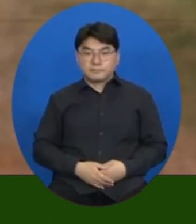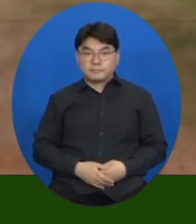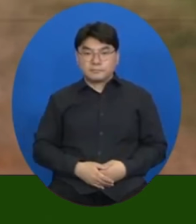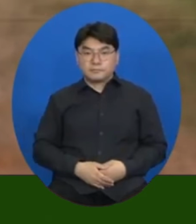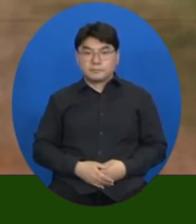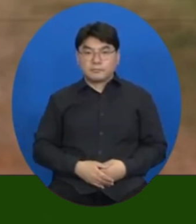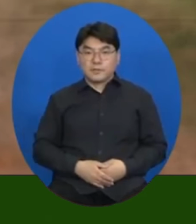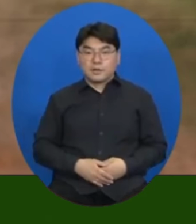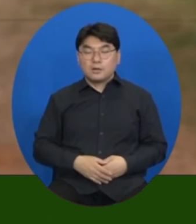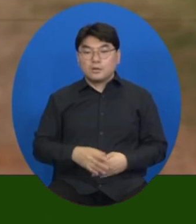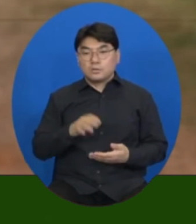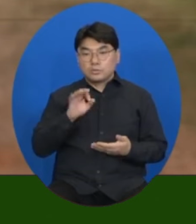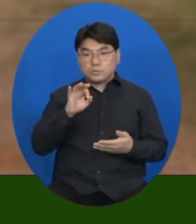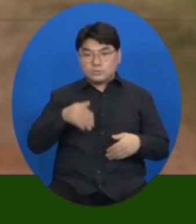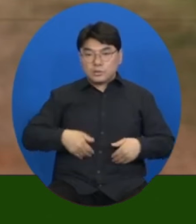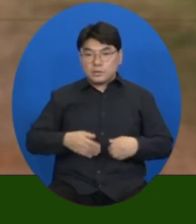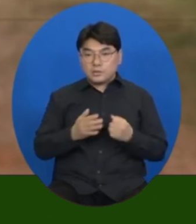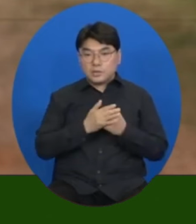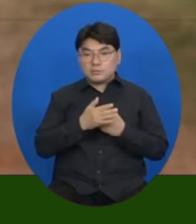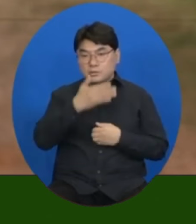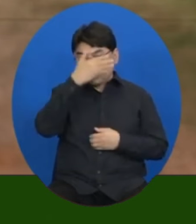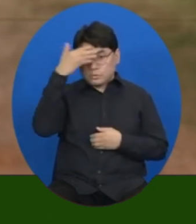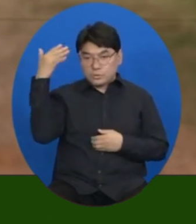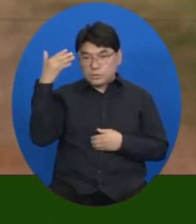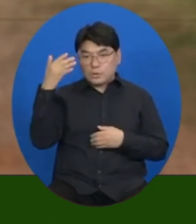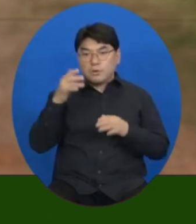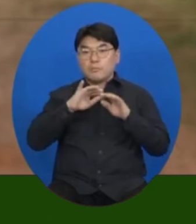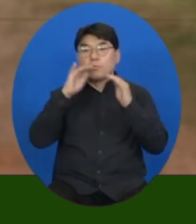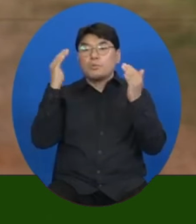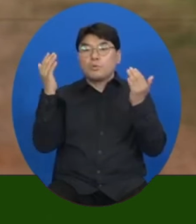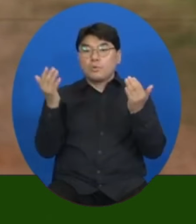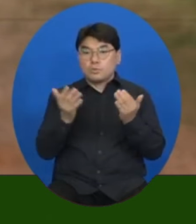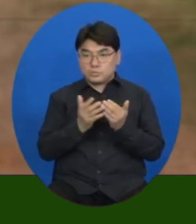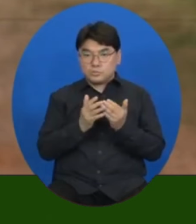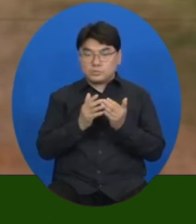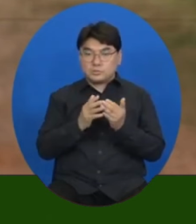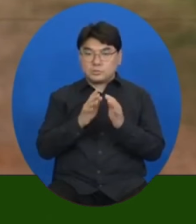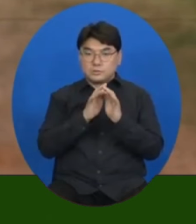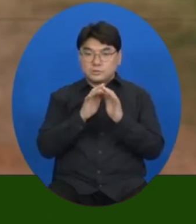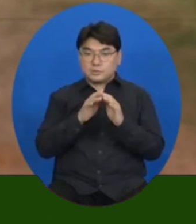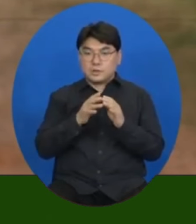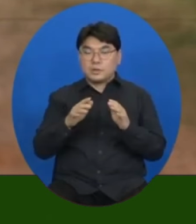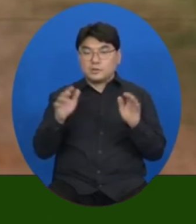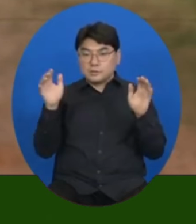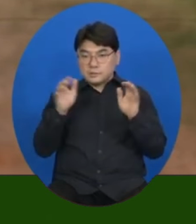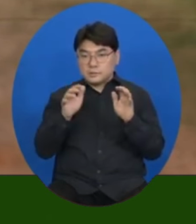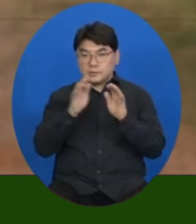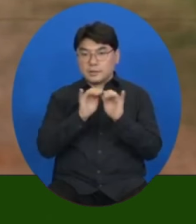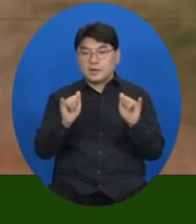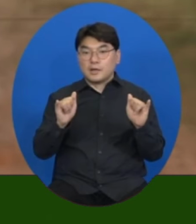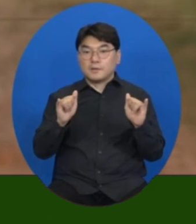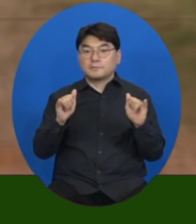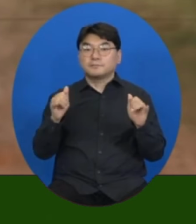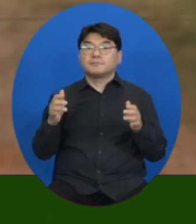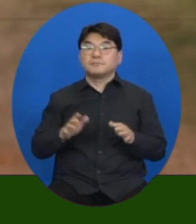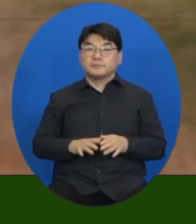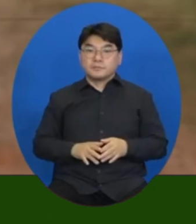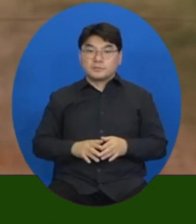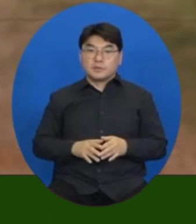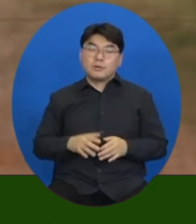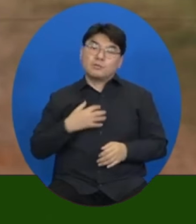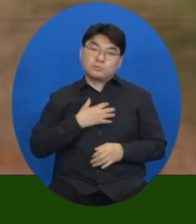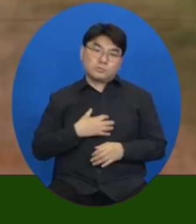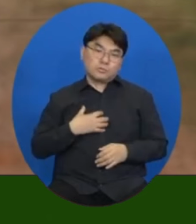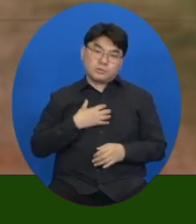우리가 살려면 돈이 없이는 살 수 없기 때문에 우리 청년들을 포함해서 많은 이들이 경제적인 활동을 하면서 한편으로는 걱정을 하면서